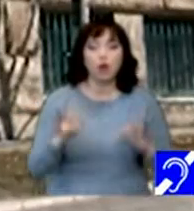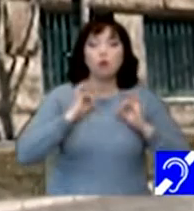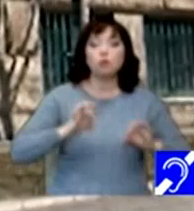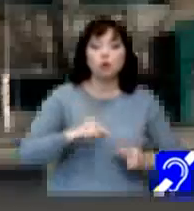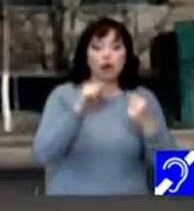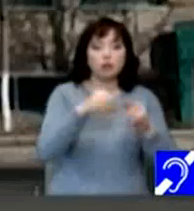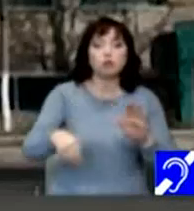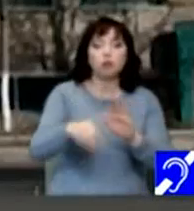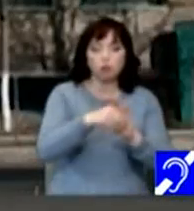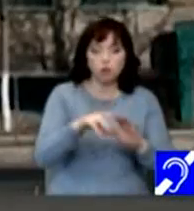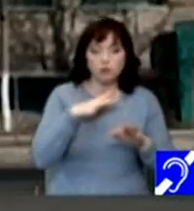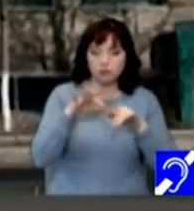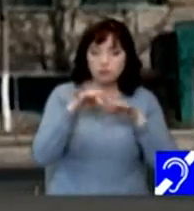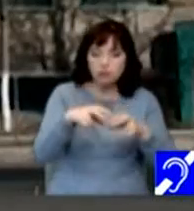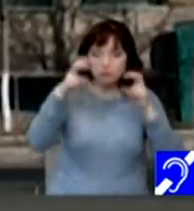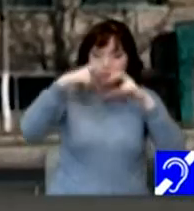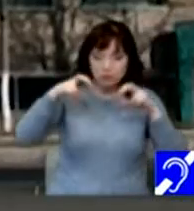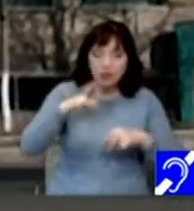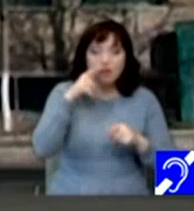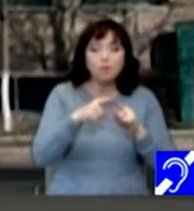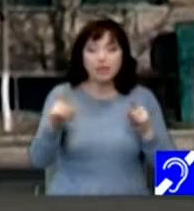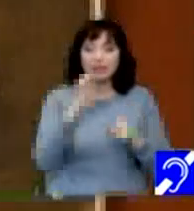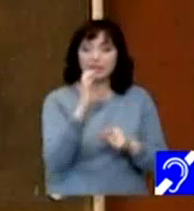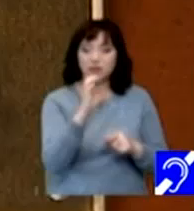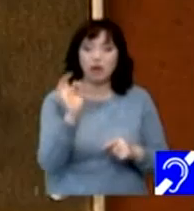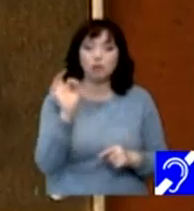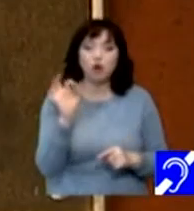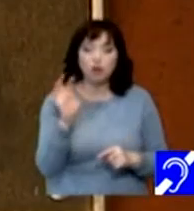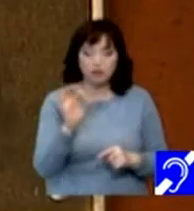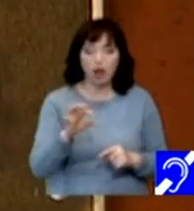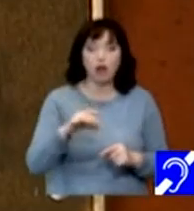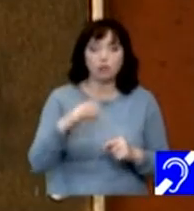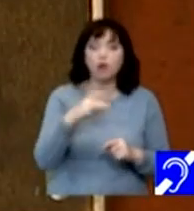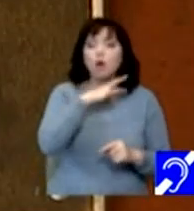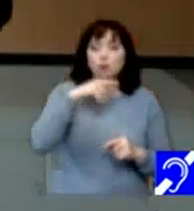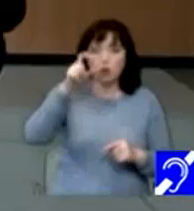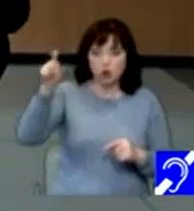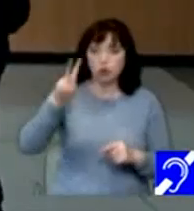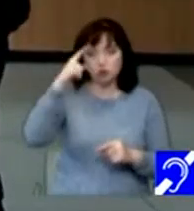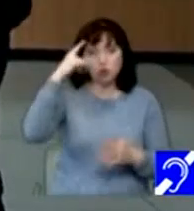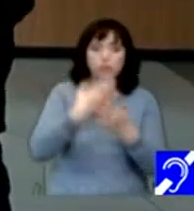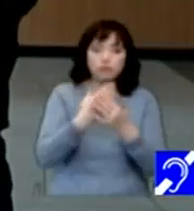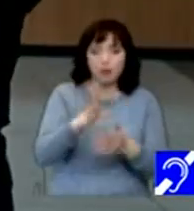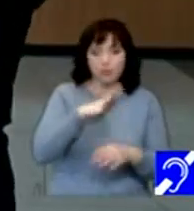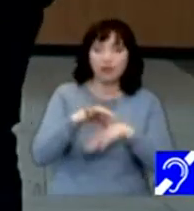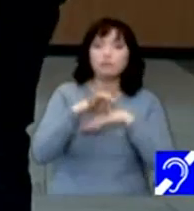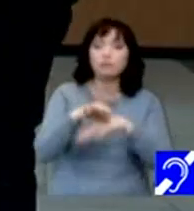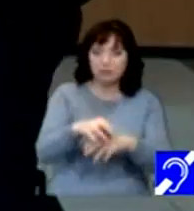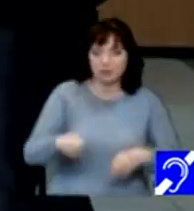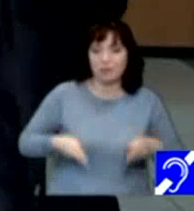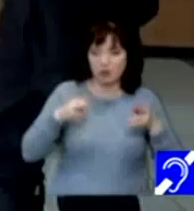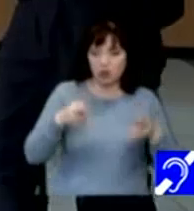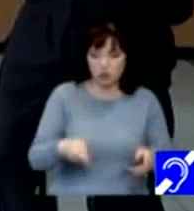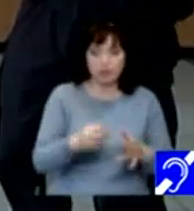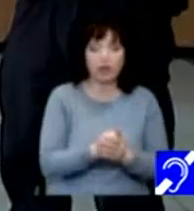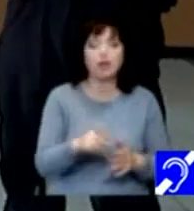Procurorii anticorupție au făcut investigații în perioada septembrie-octombrie asupra mai multor persoane bănuite de organizarea unei rețele